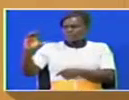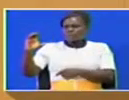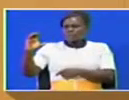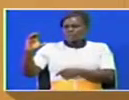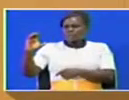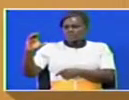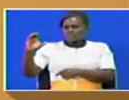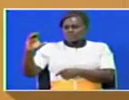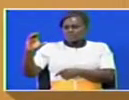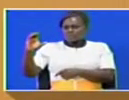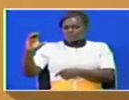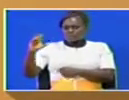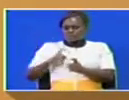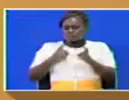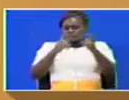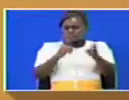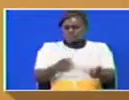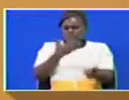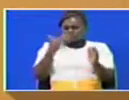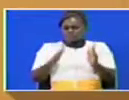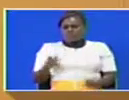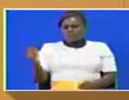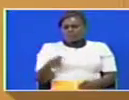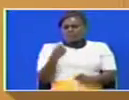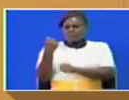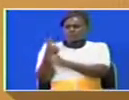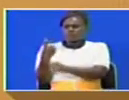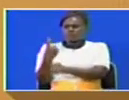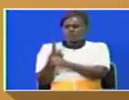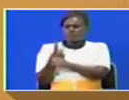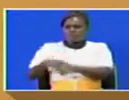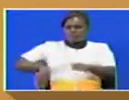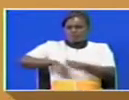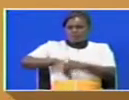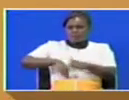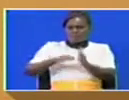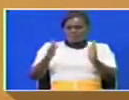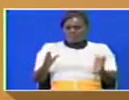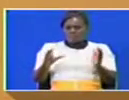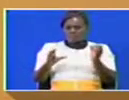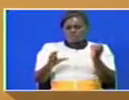Shafik Bantambuze ameteuliwa mchezaji bora mwezi wa Novemba katika ligi kuu ya soka nchini.